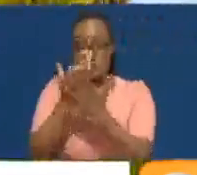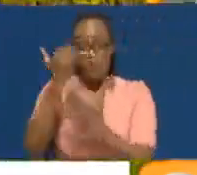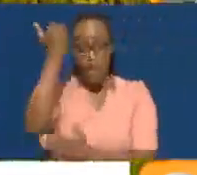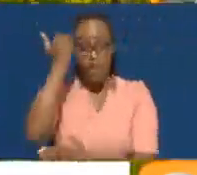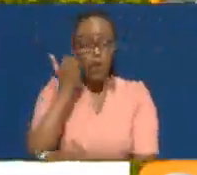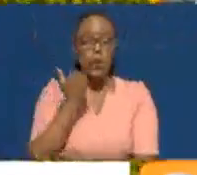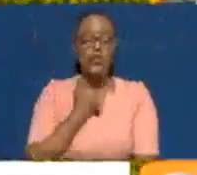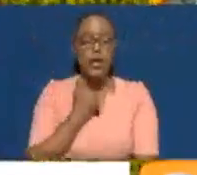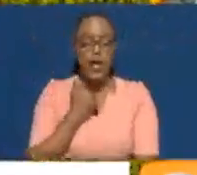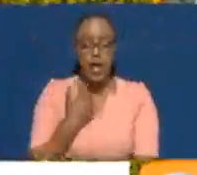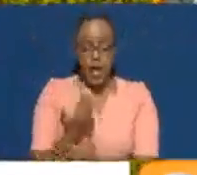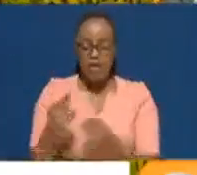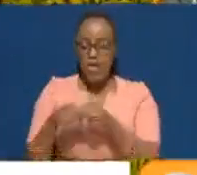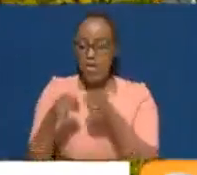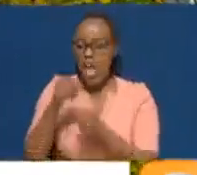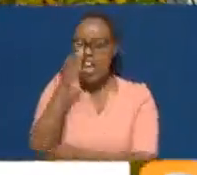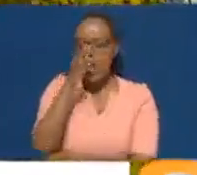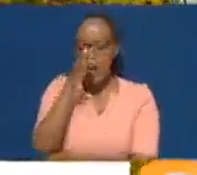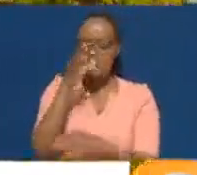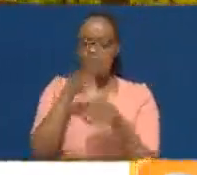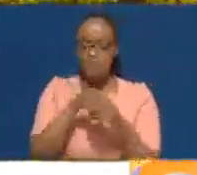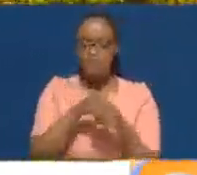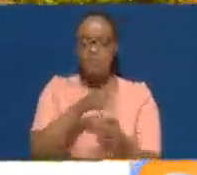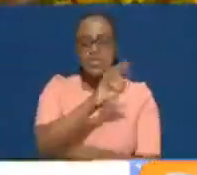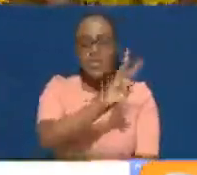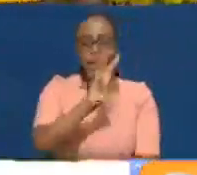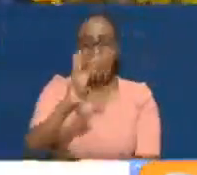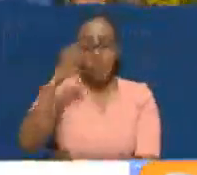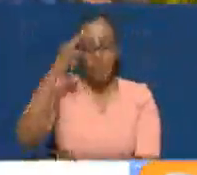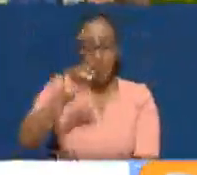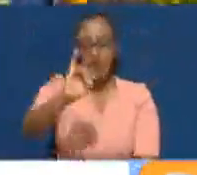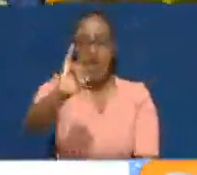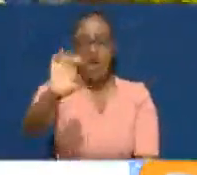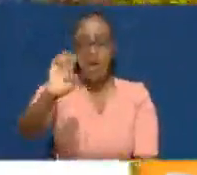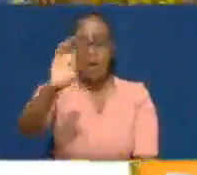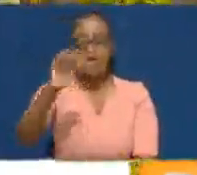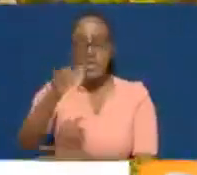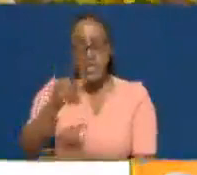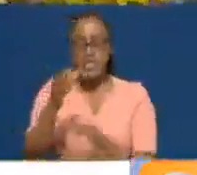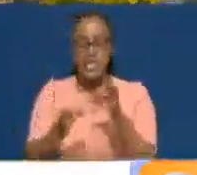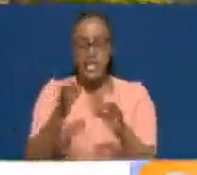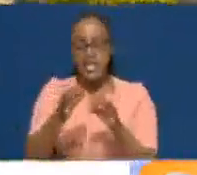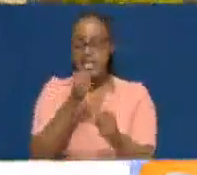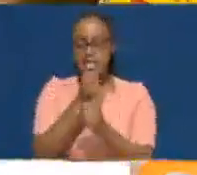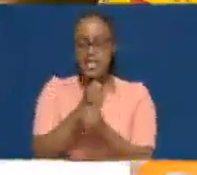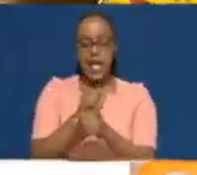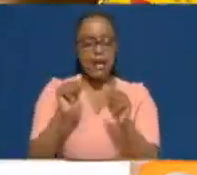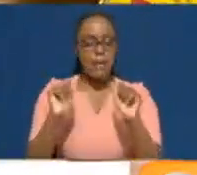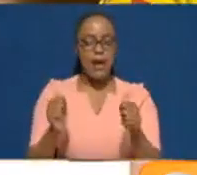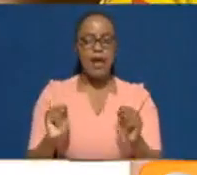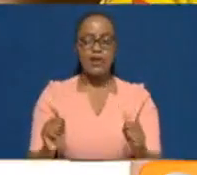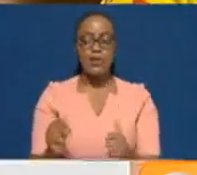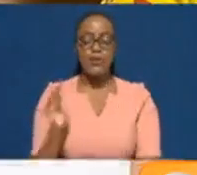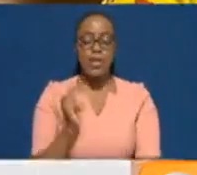kuwa kulikuwa na utepetevu na udanganyifu katika tovuti ya IEBC, hivyo haki haikutendeka. Kwa